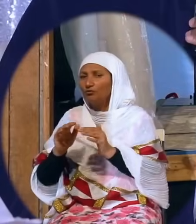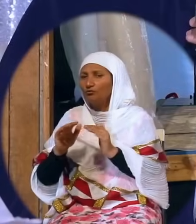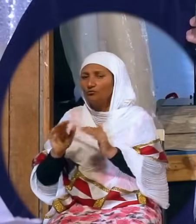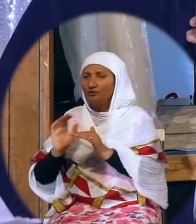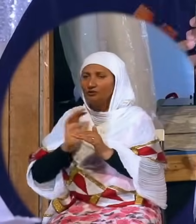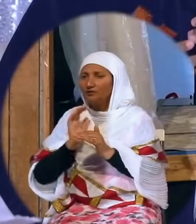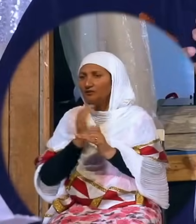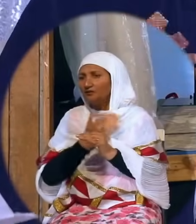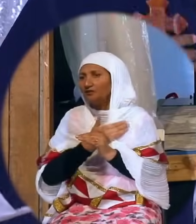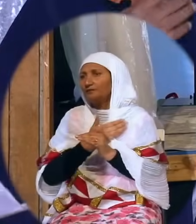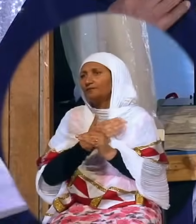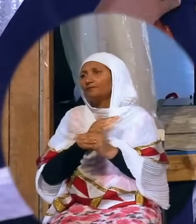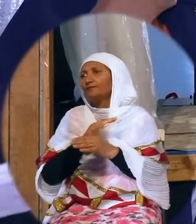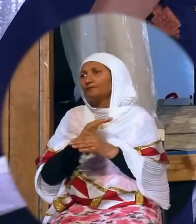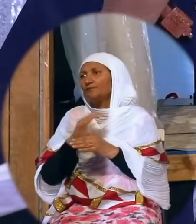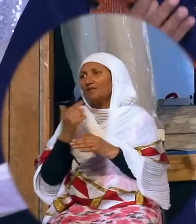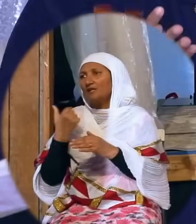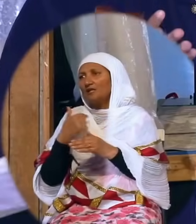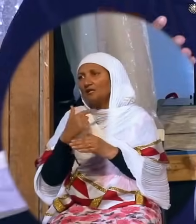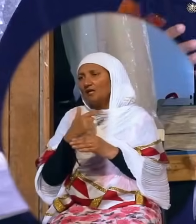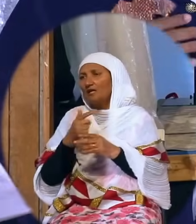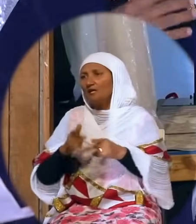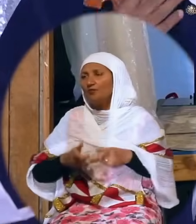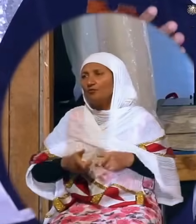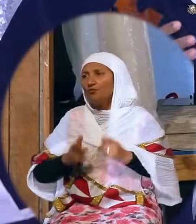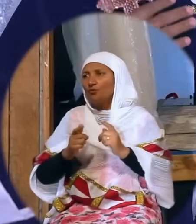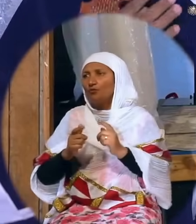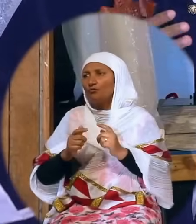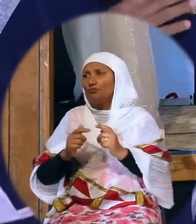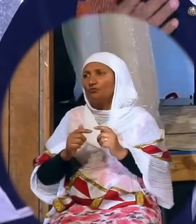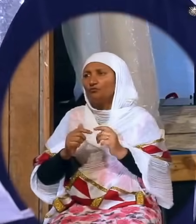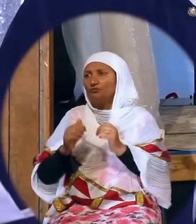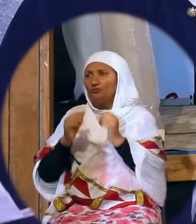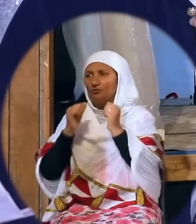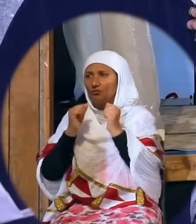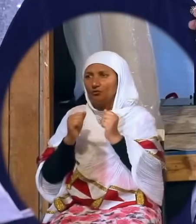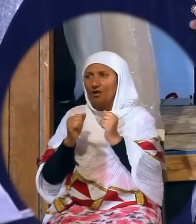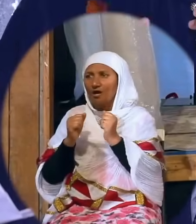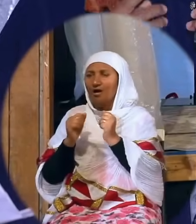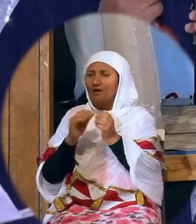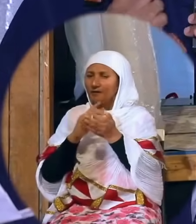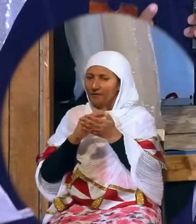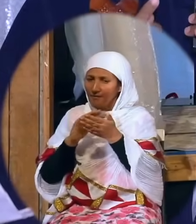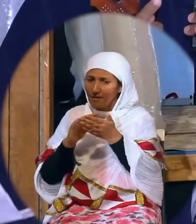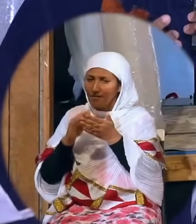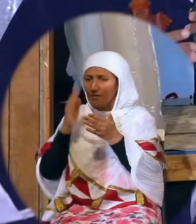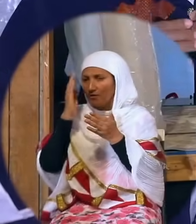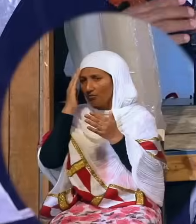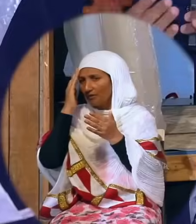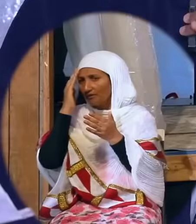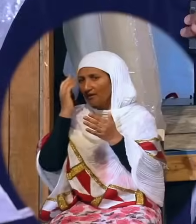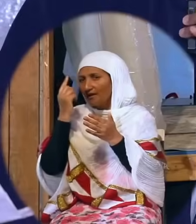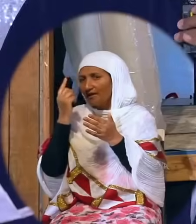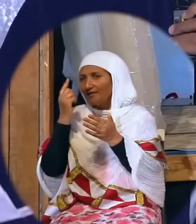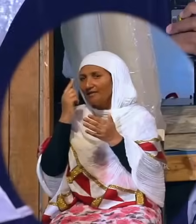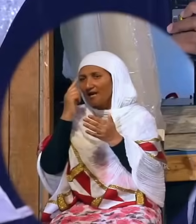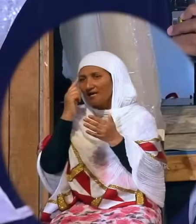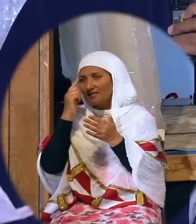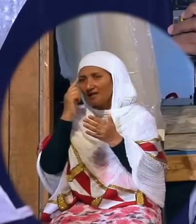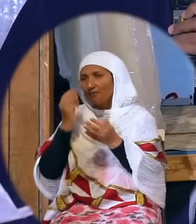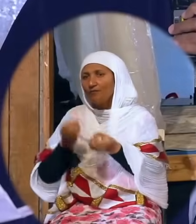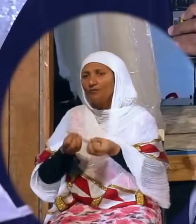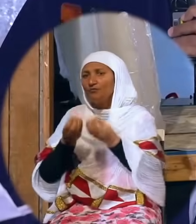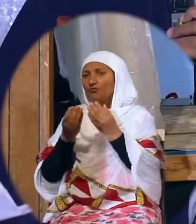ተግባቦት እኛም እንደሚኖርን ችሎታ ንባብ ልምድ ዕውቀት አንድን ሐሳብ በብዙ መንገድ